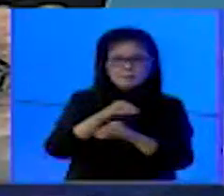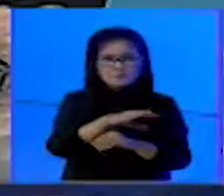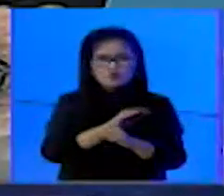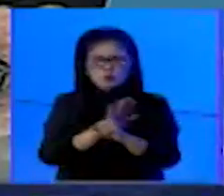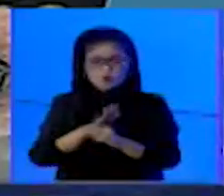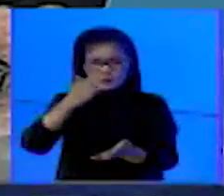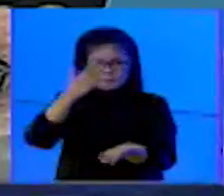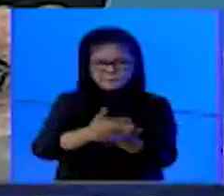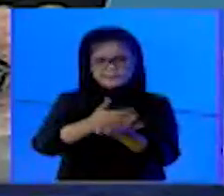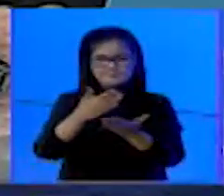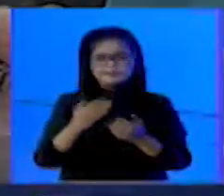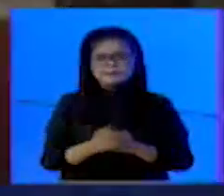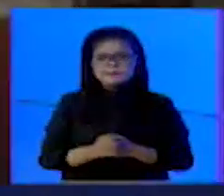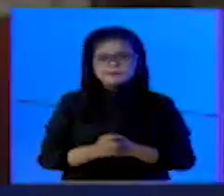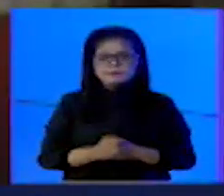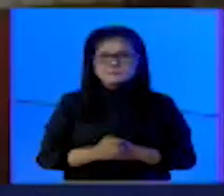COVID-19.